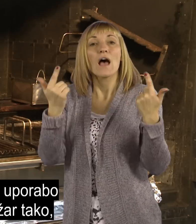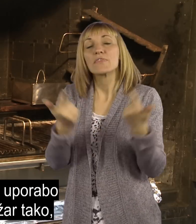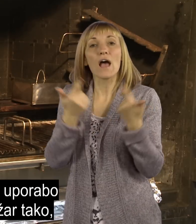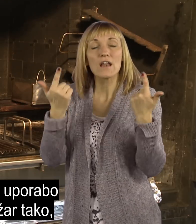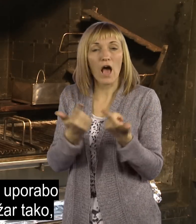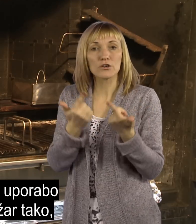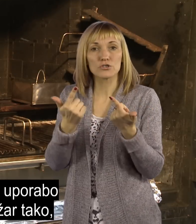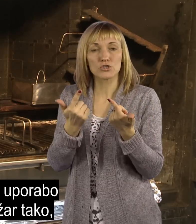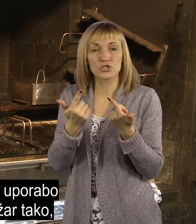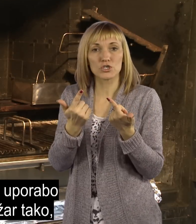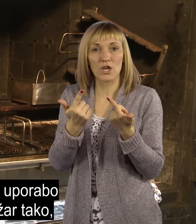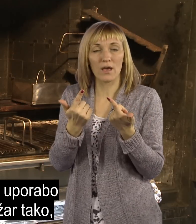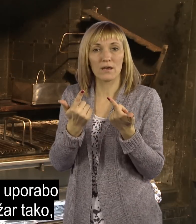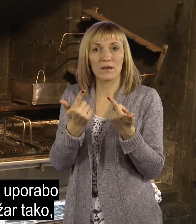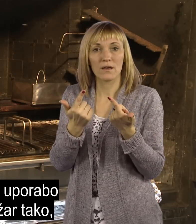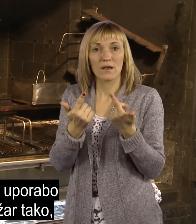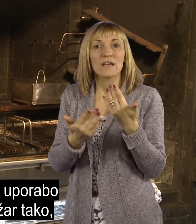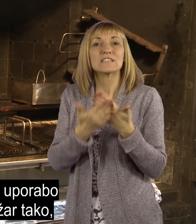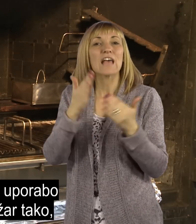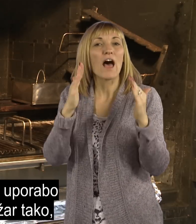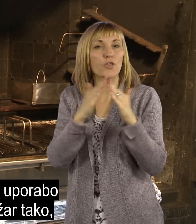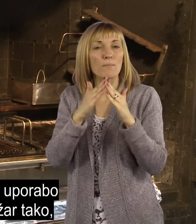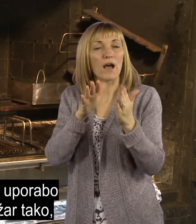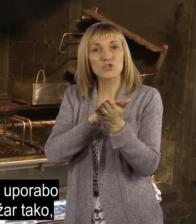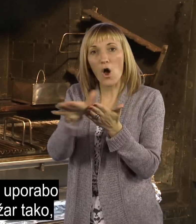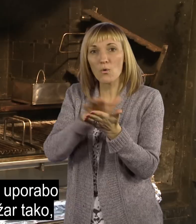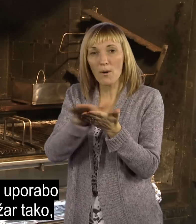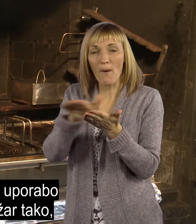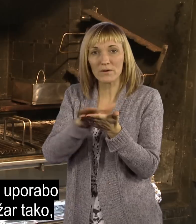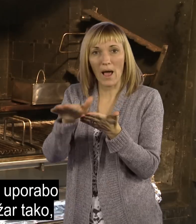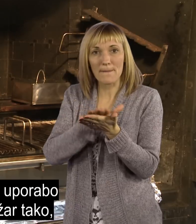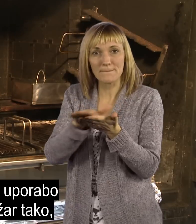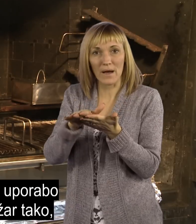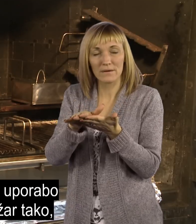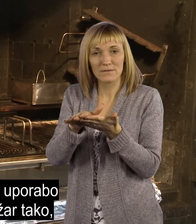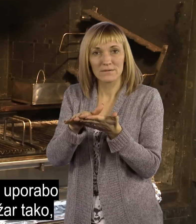Najlažje si za svojo domačo uporabo